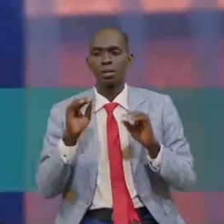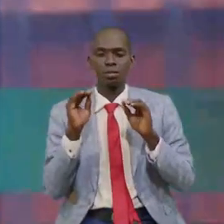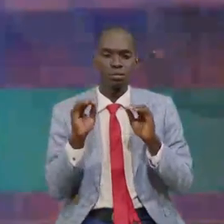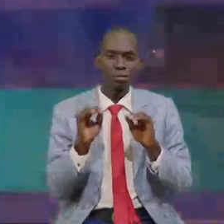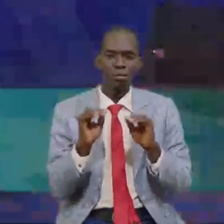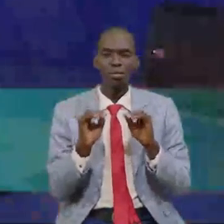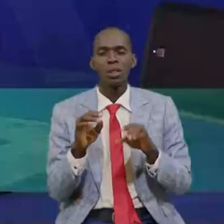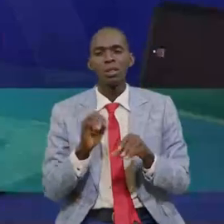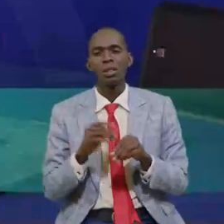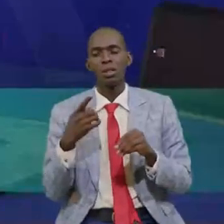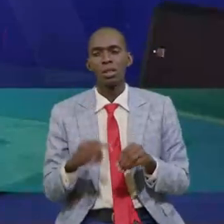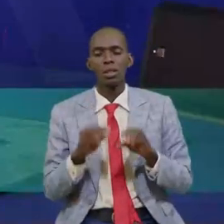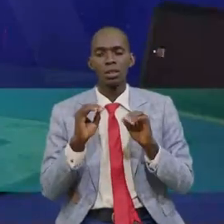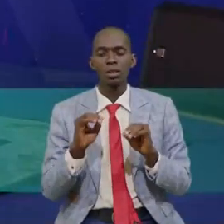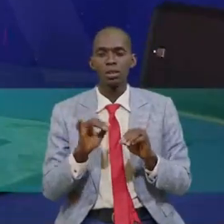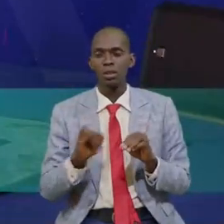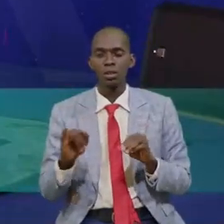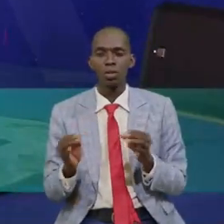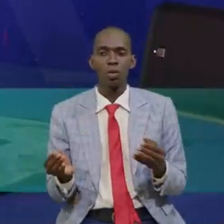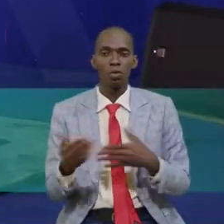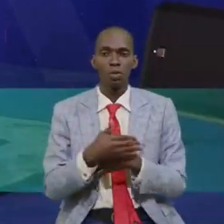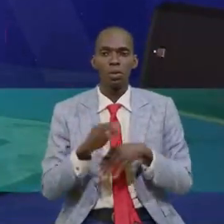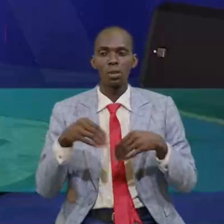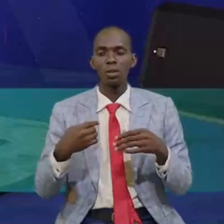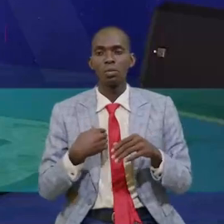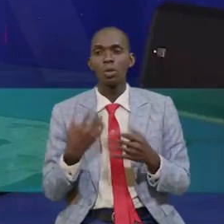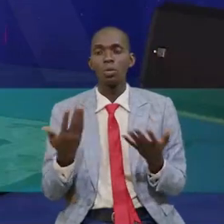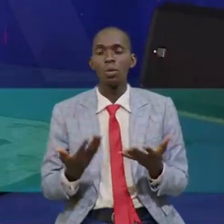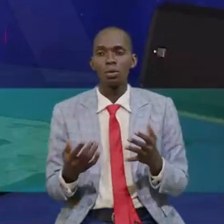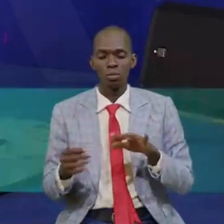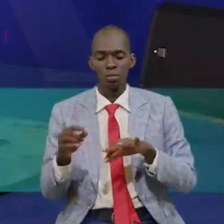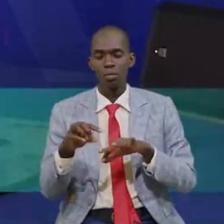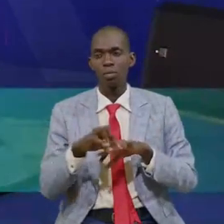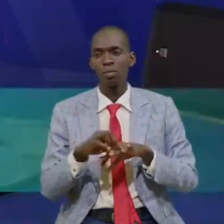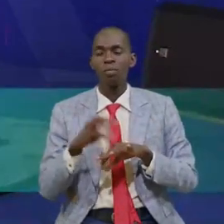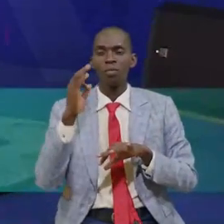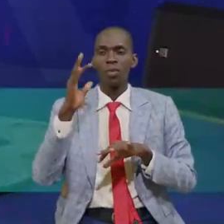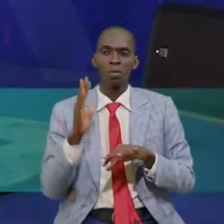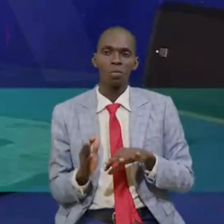j'étais dans la position d'enseignant. Il m'a donné le pasteur. Après,